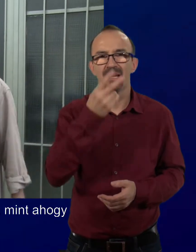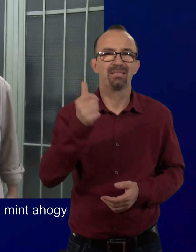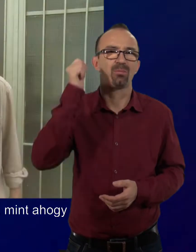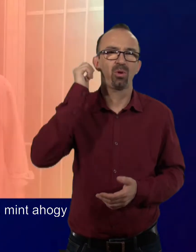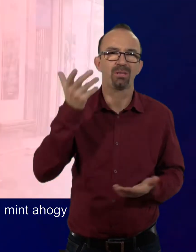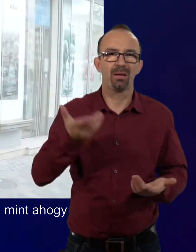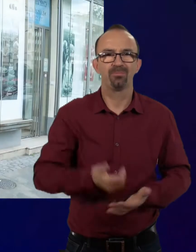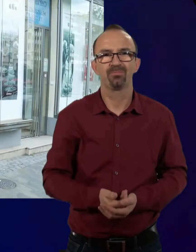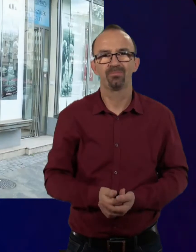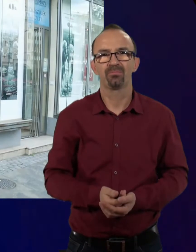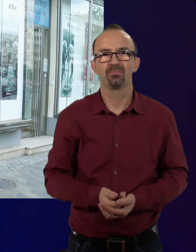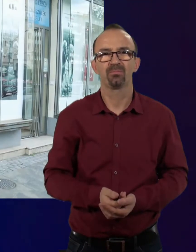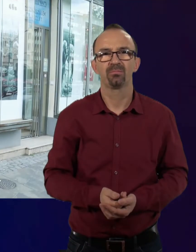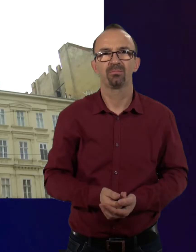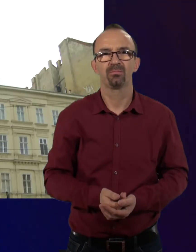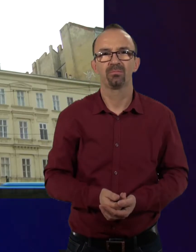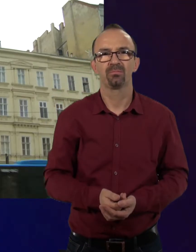látjuk mögöttem.